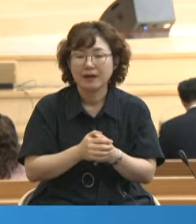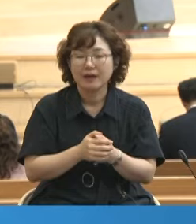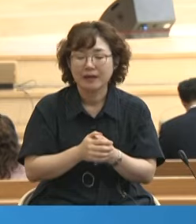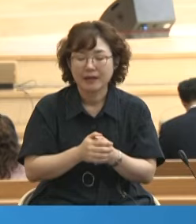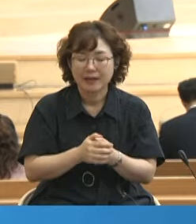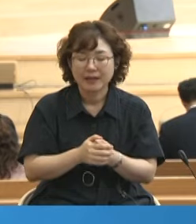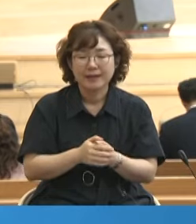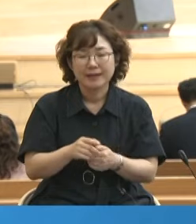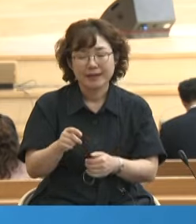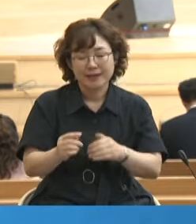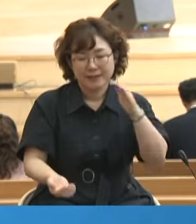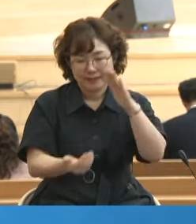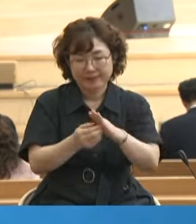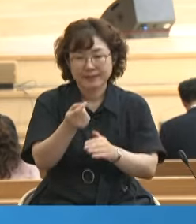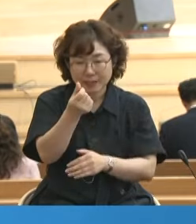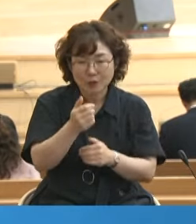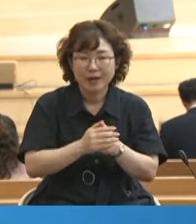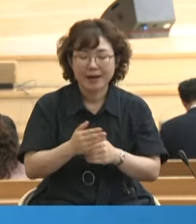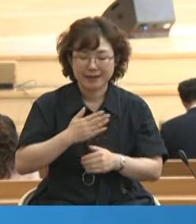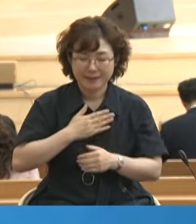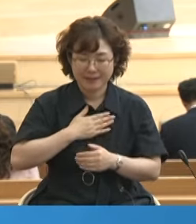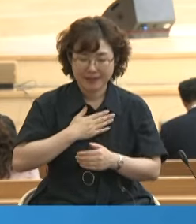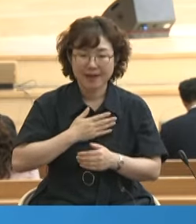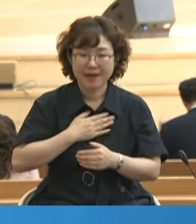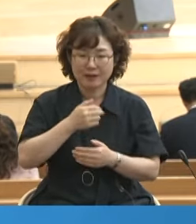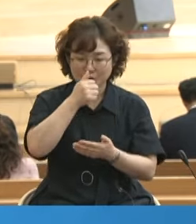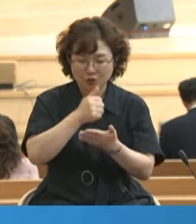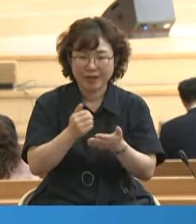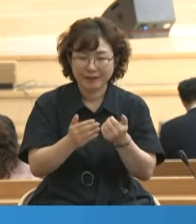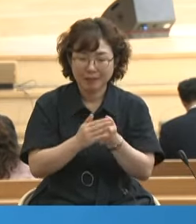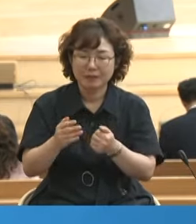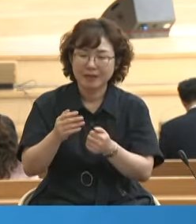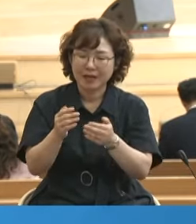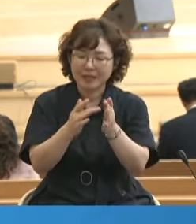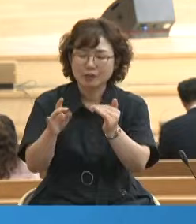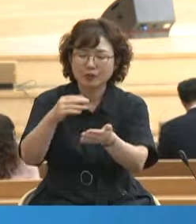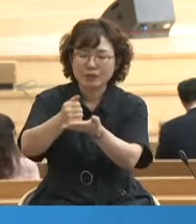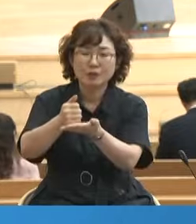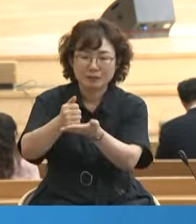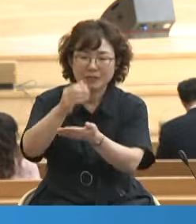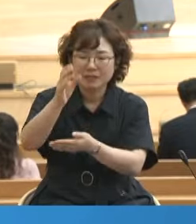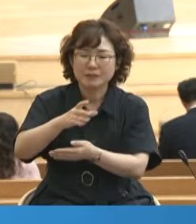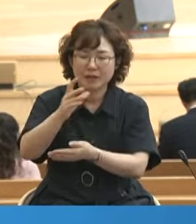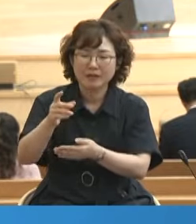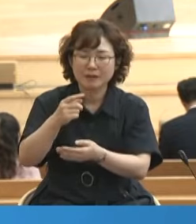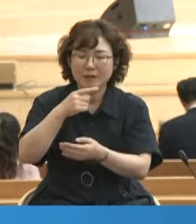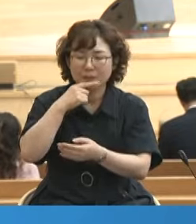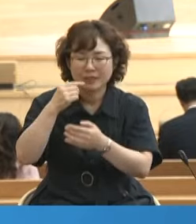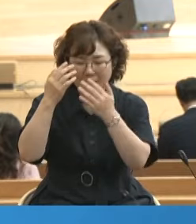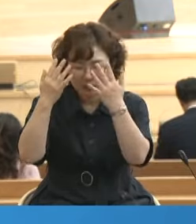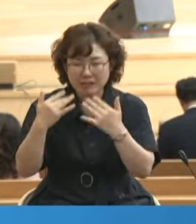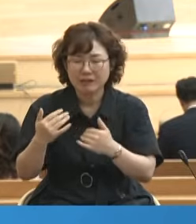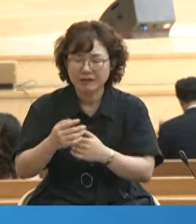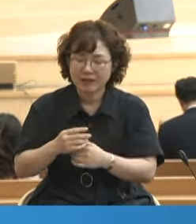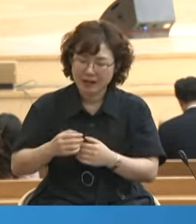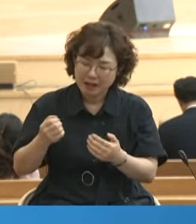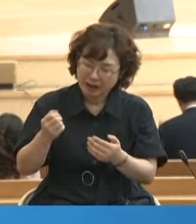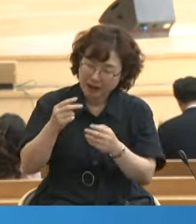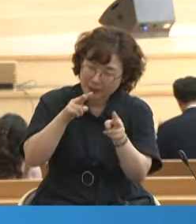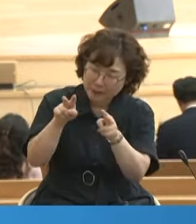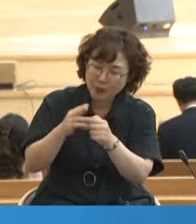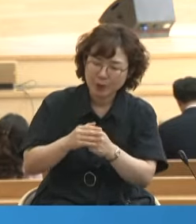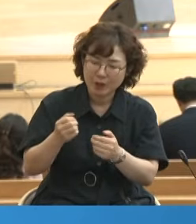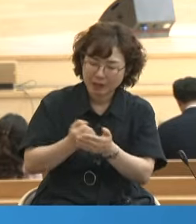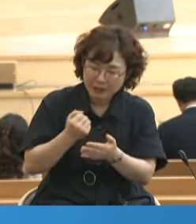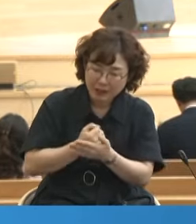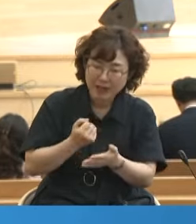주님이 십자가에 보혈을 흘려주신 것 때문에 애통해 할 줄 알고 십자가를 바라보면서